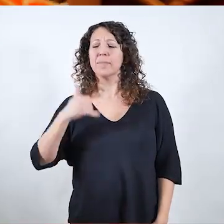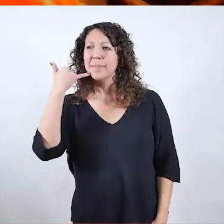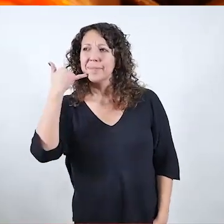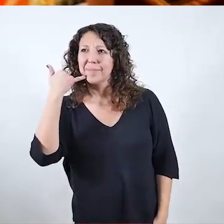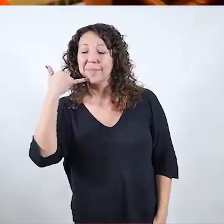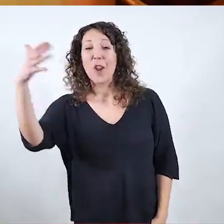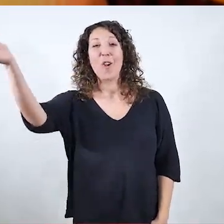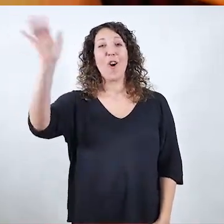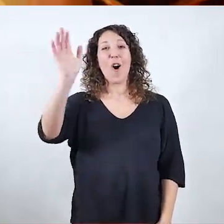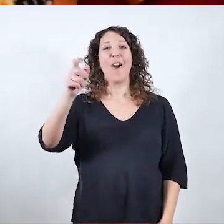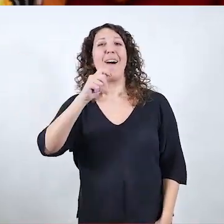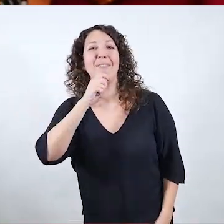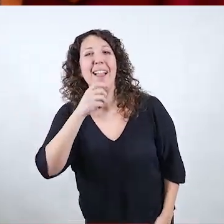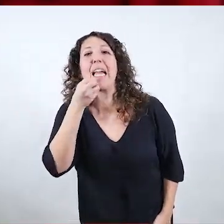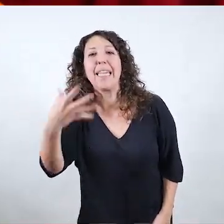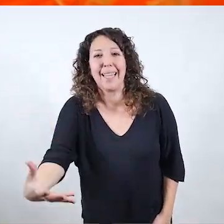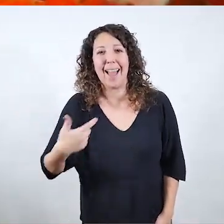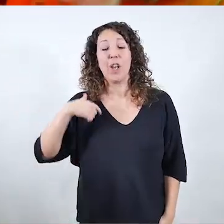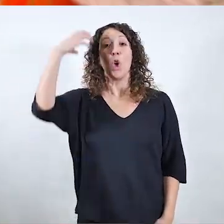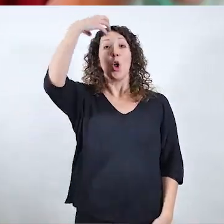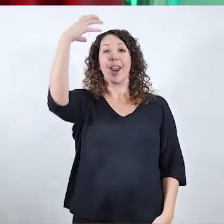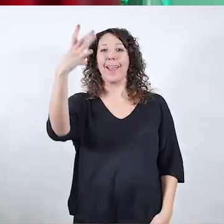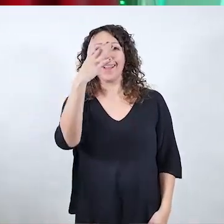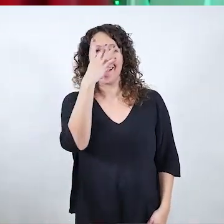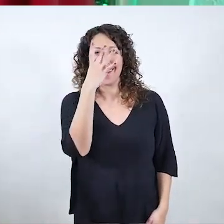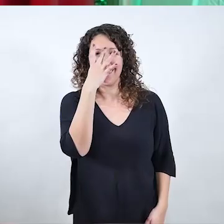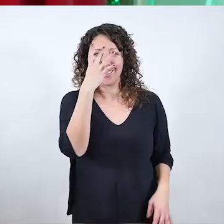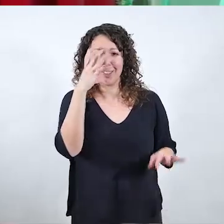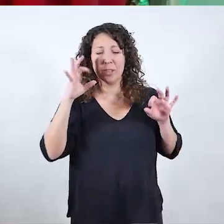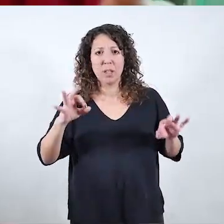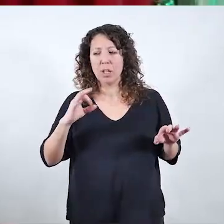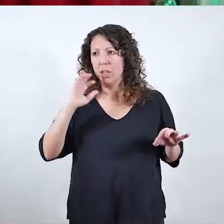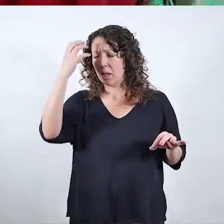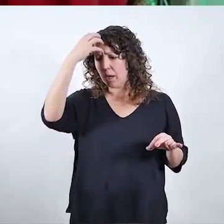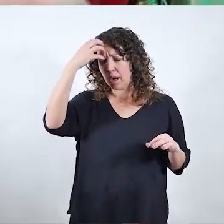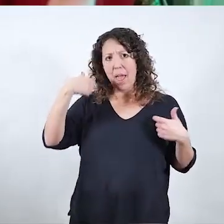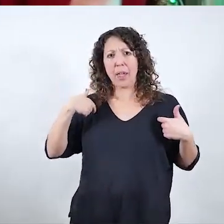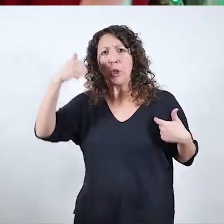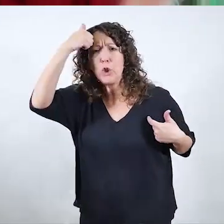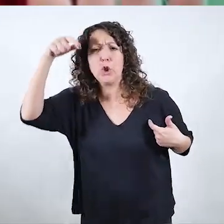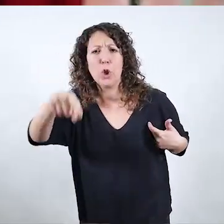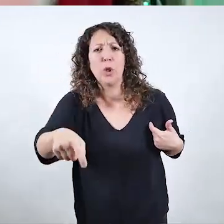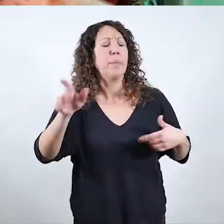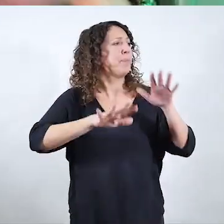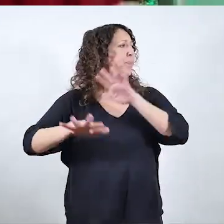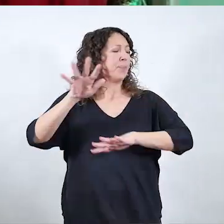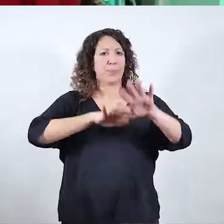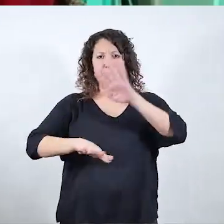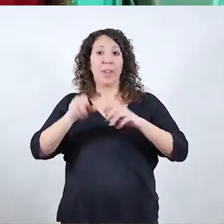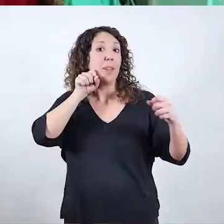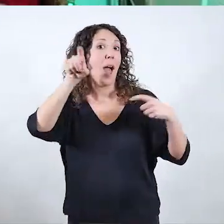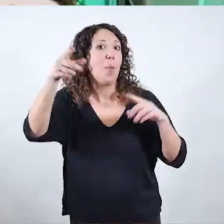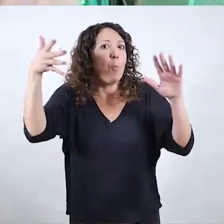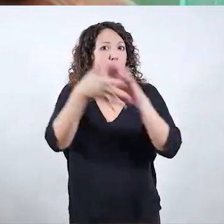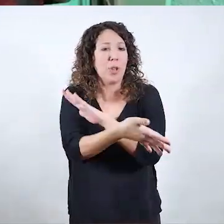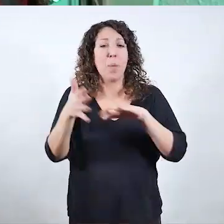Sí? Hola, vella Quaresma, com estàs? Sóc el rei Carnestoltes. Com que quin rei? Ximpleta tu, eh? Escolta, escolta, escolta. Que